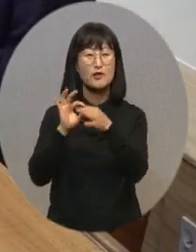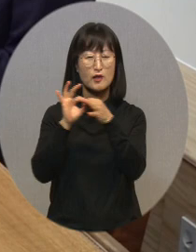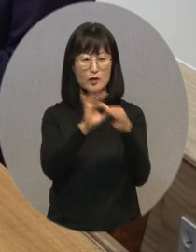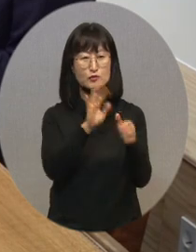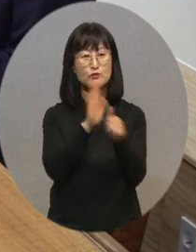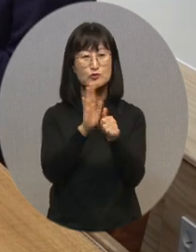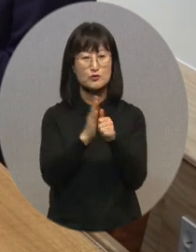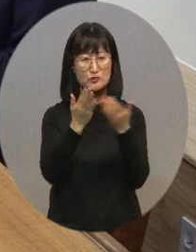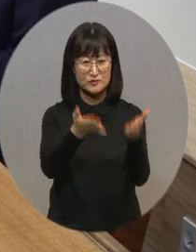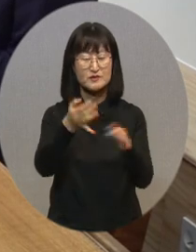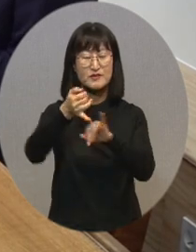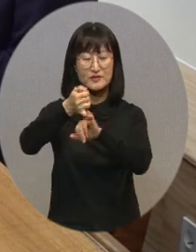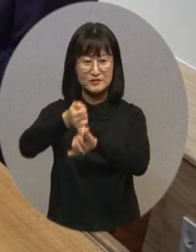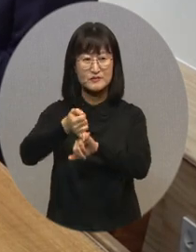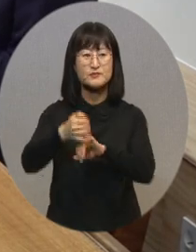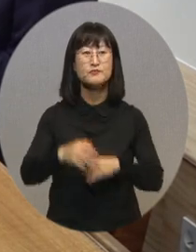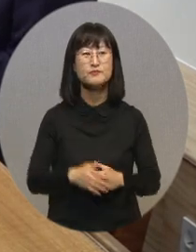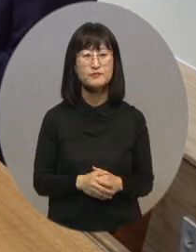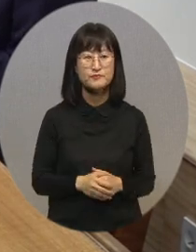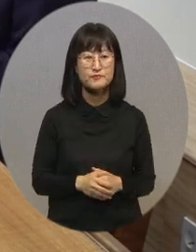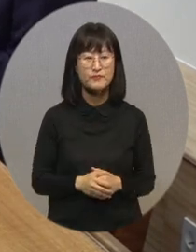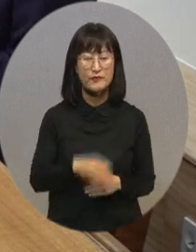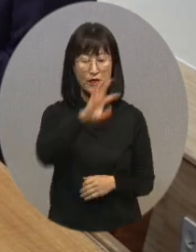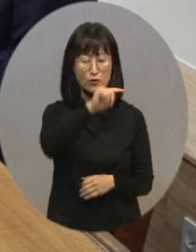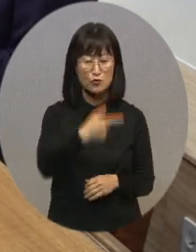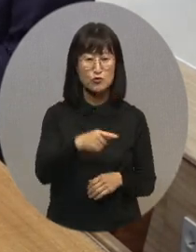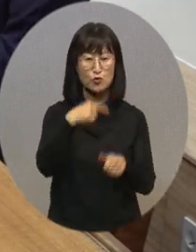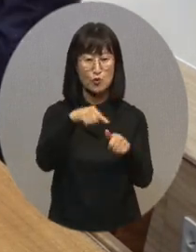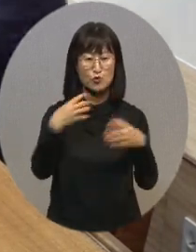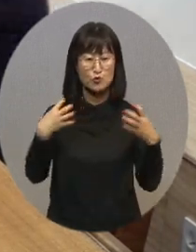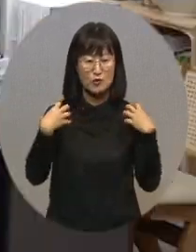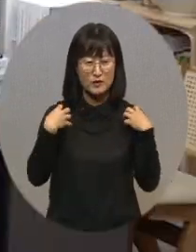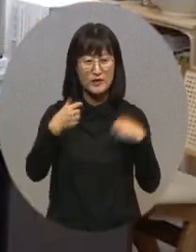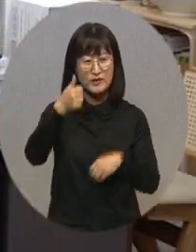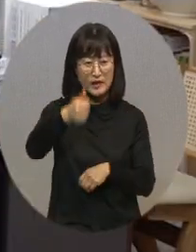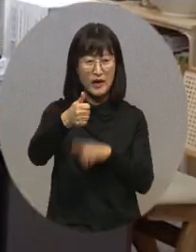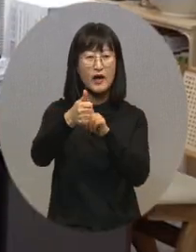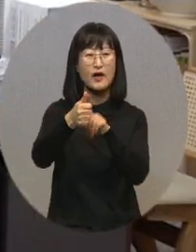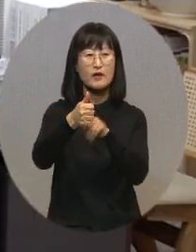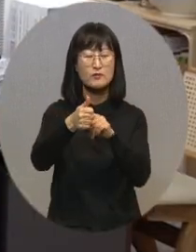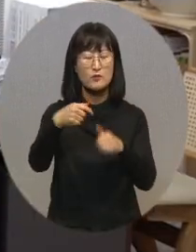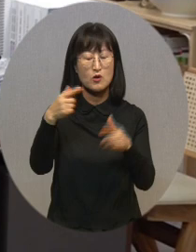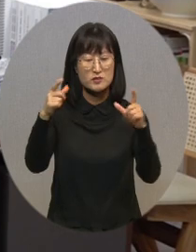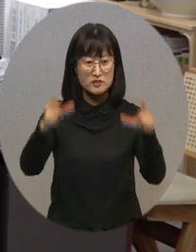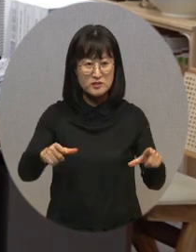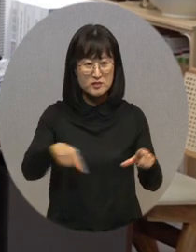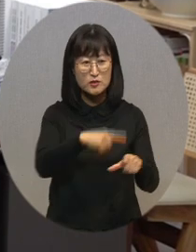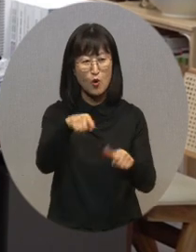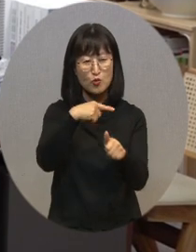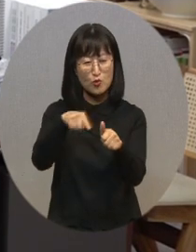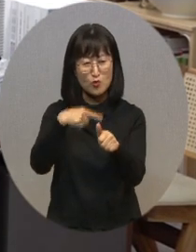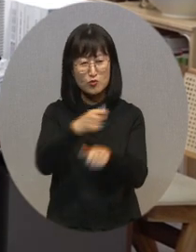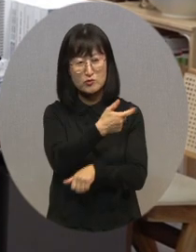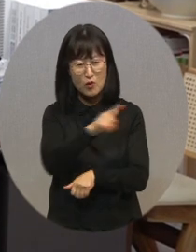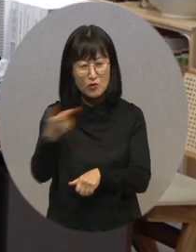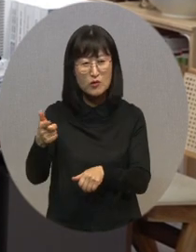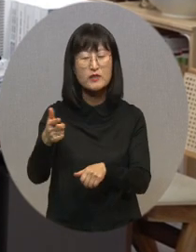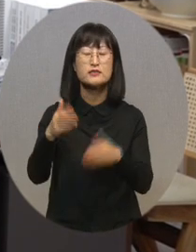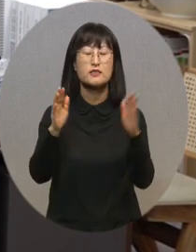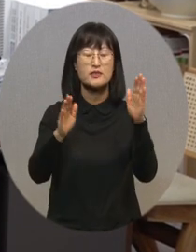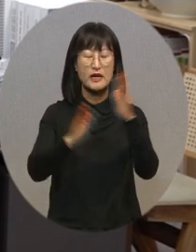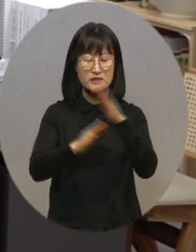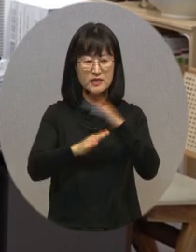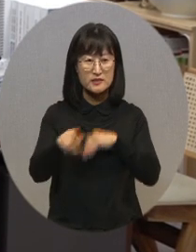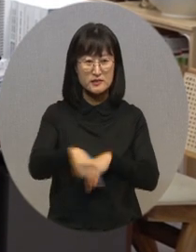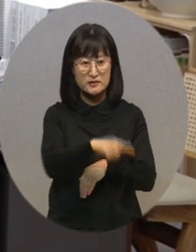지원하겠다고 밝혔습니다. 이에 윤건영 교육감은 지역의 우수한 교육 자원을 도내 학생들이 함께 누리며